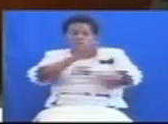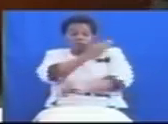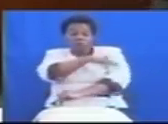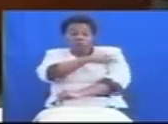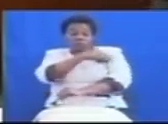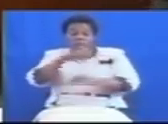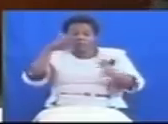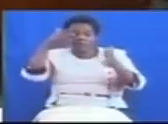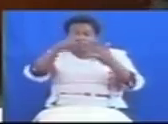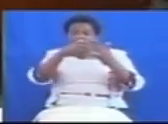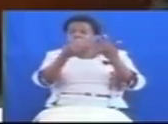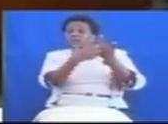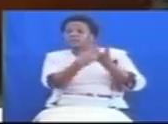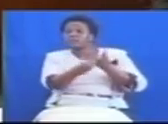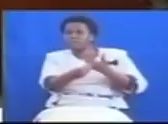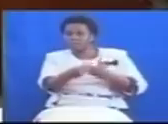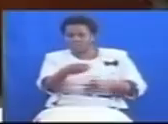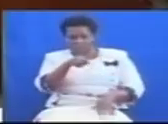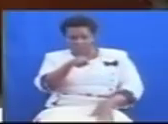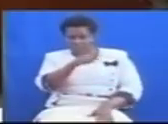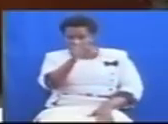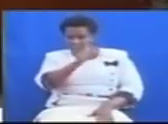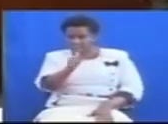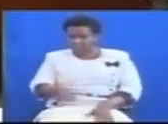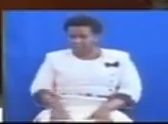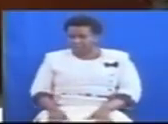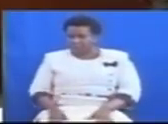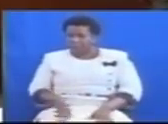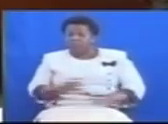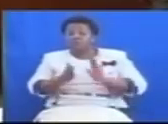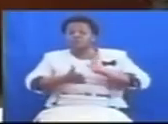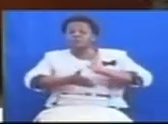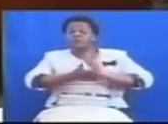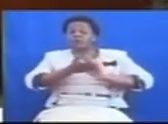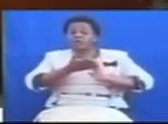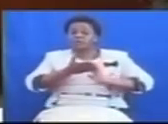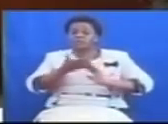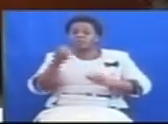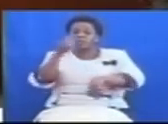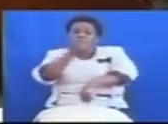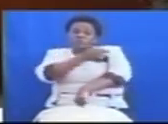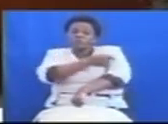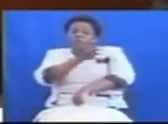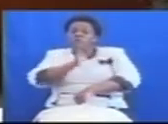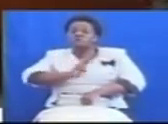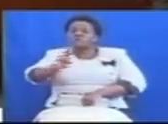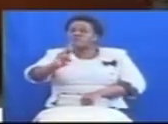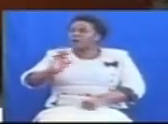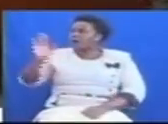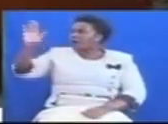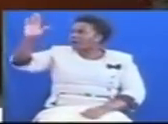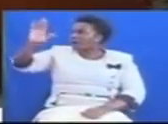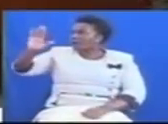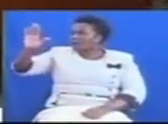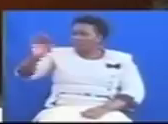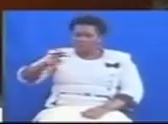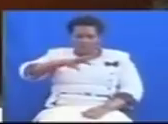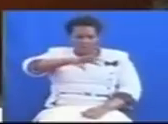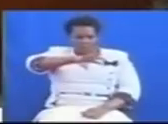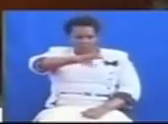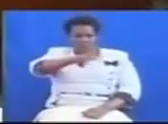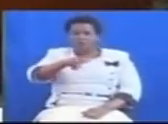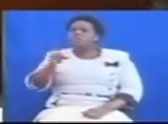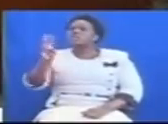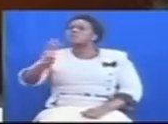na tumeanza kwanza katika hospitali za rufaa za mikanda, mikoa na baadhi ya wilaya.